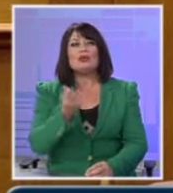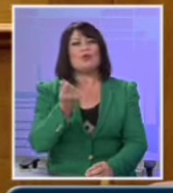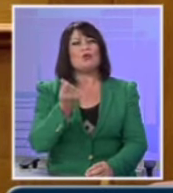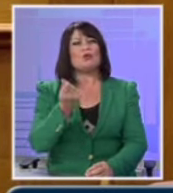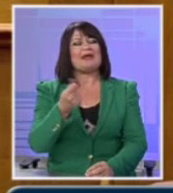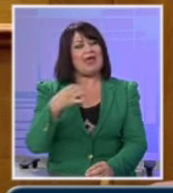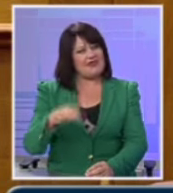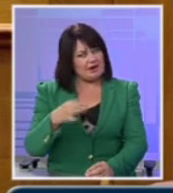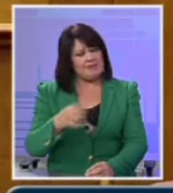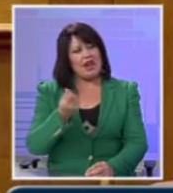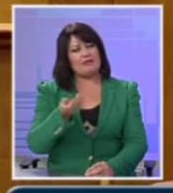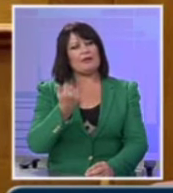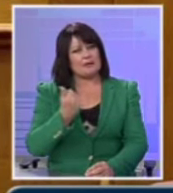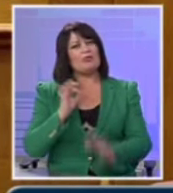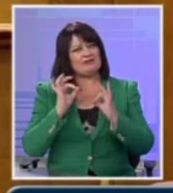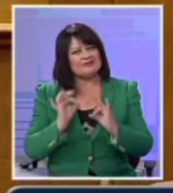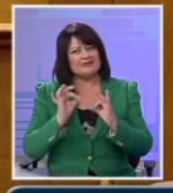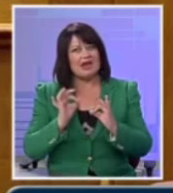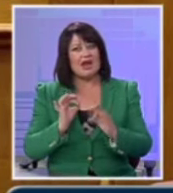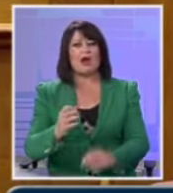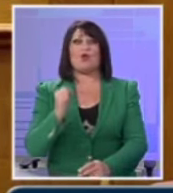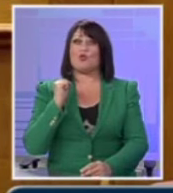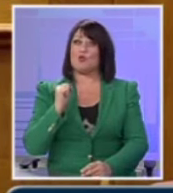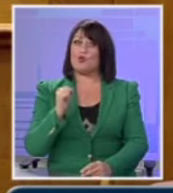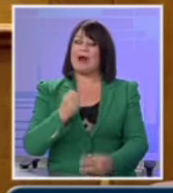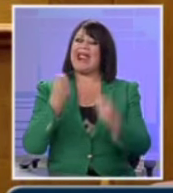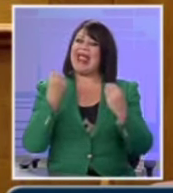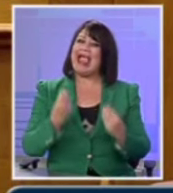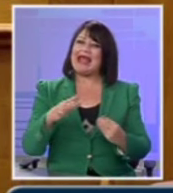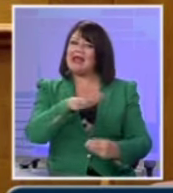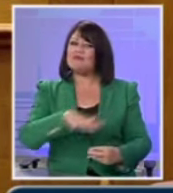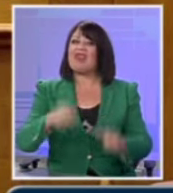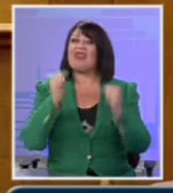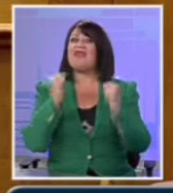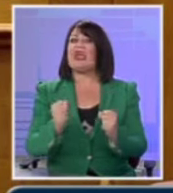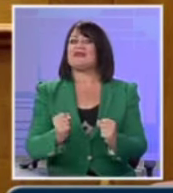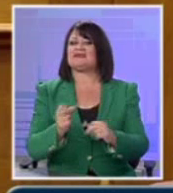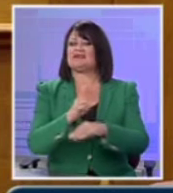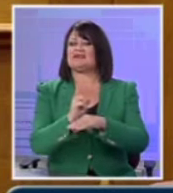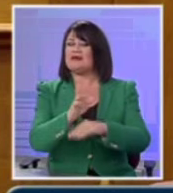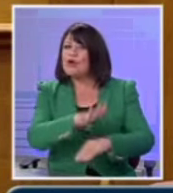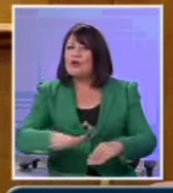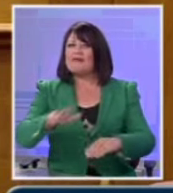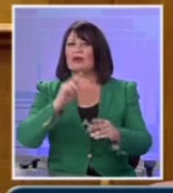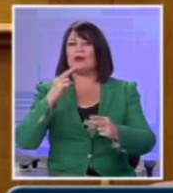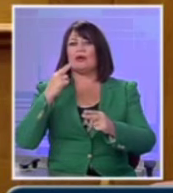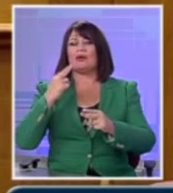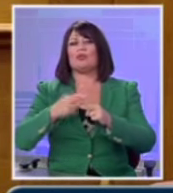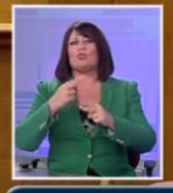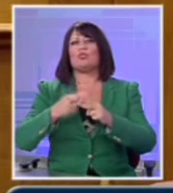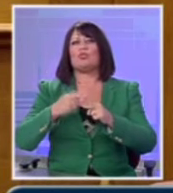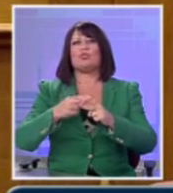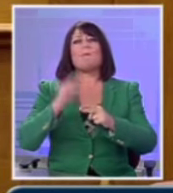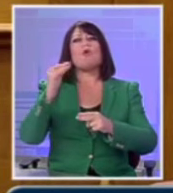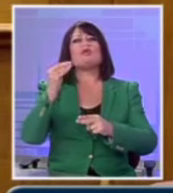αδυναμία διαθέτει μια εξαιρετικά καλή γεωπολιτική θέση και μια μεγάλη ιστορική και πολιτιστική